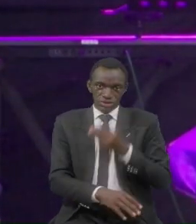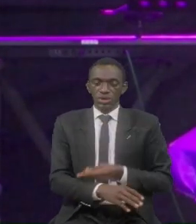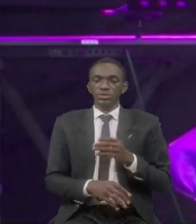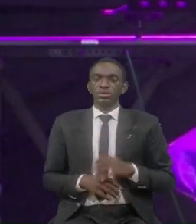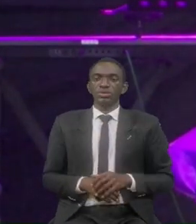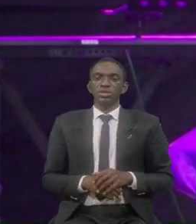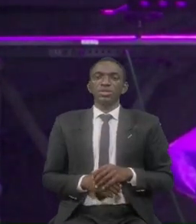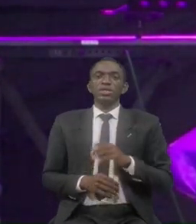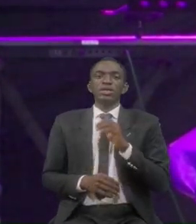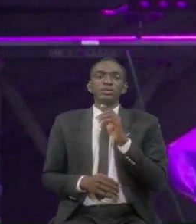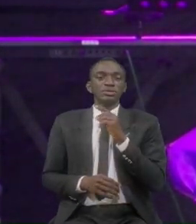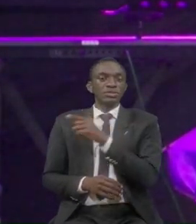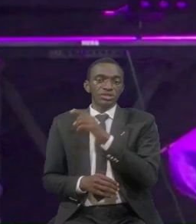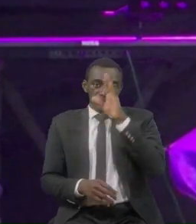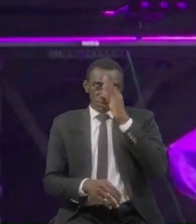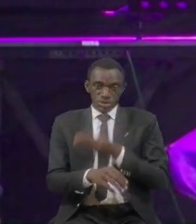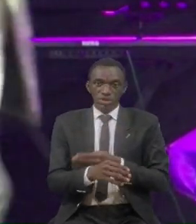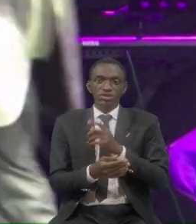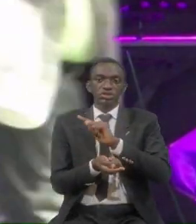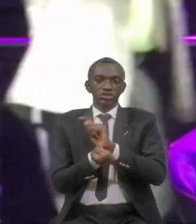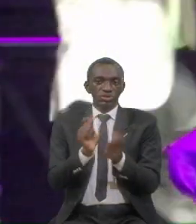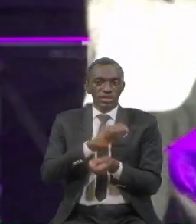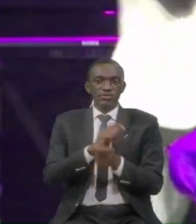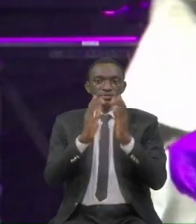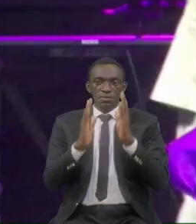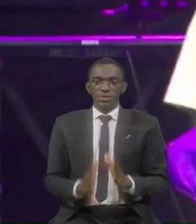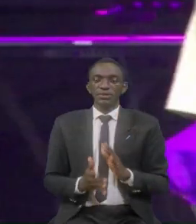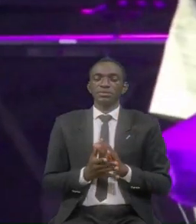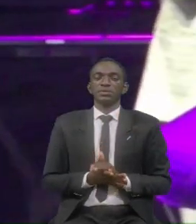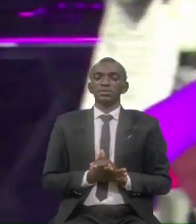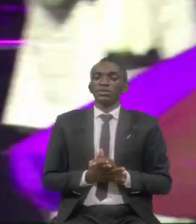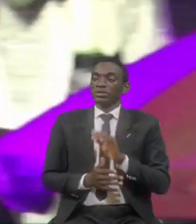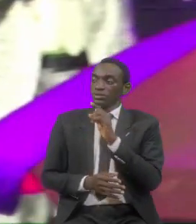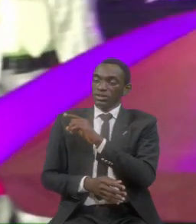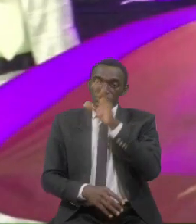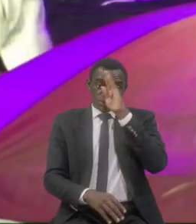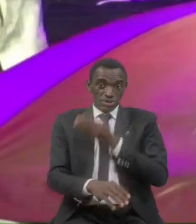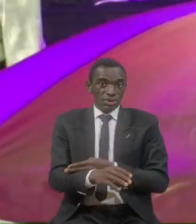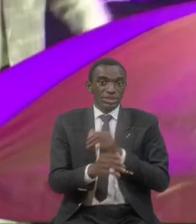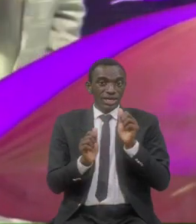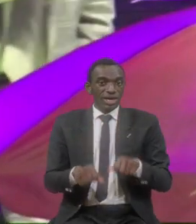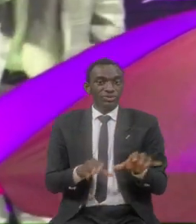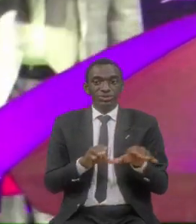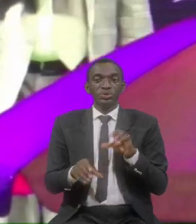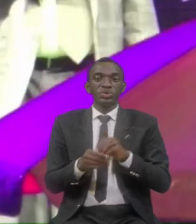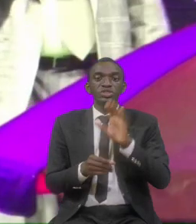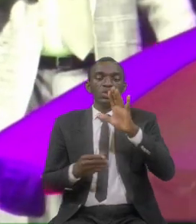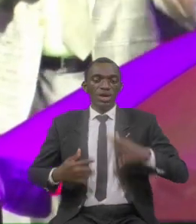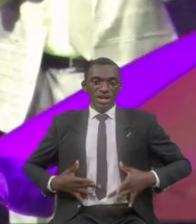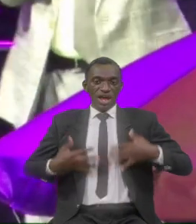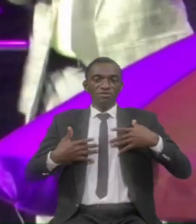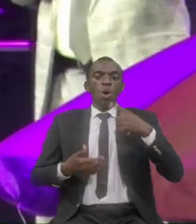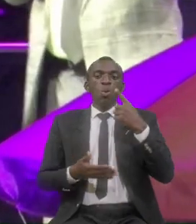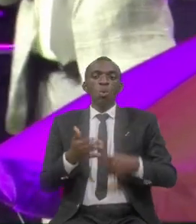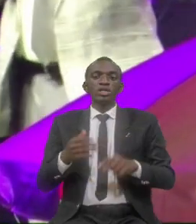son. Ang anak niya nga makapabago. A son that can do in your life what no other man in the world can do. Usa